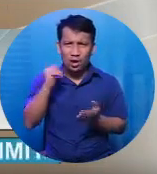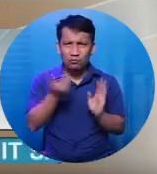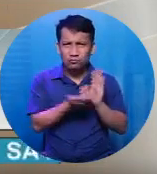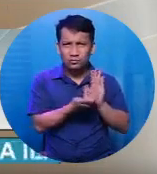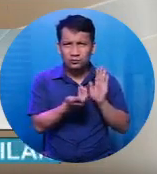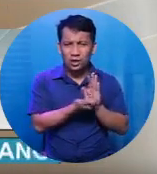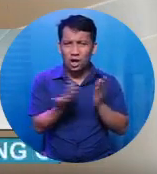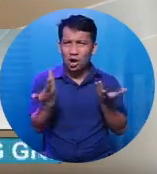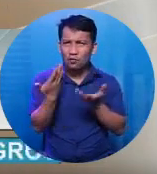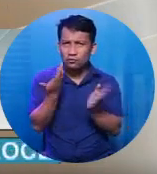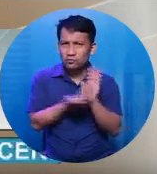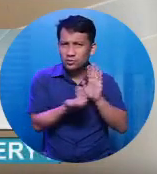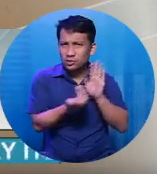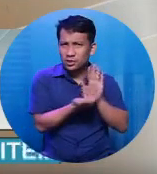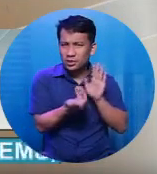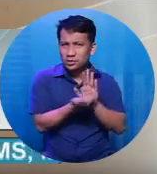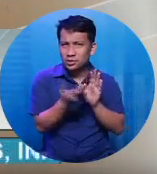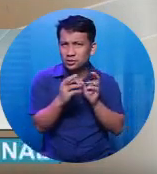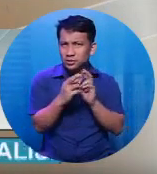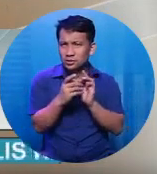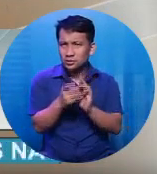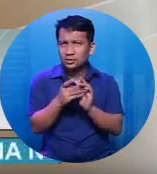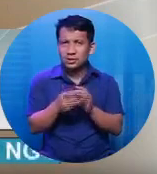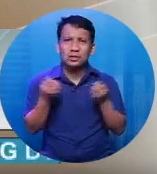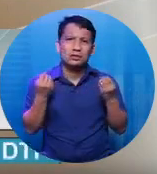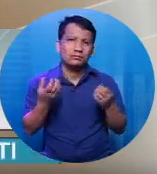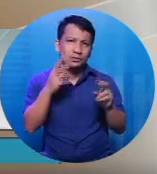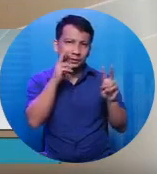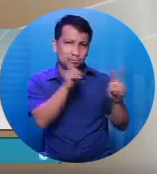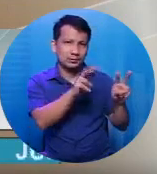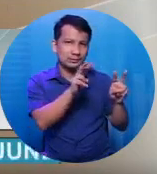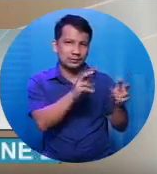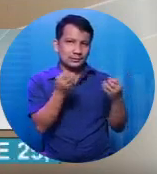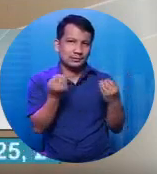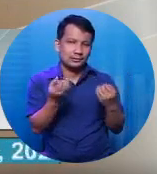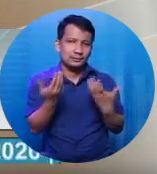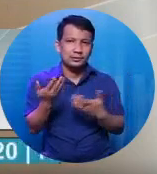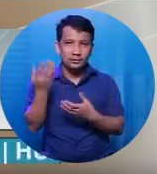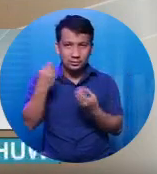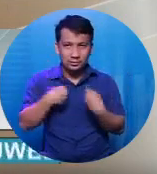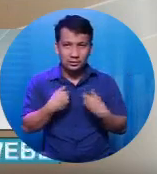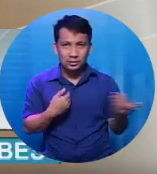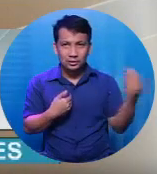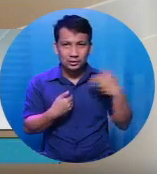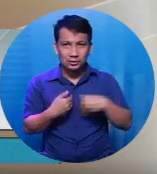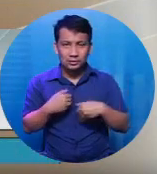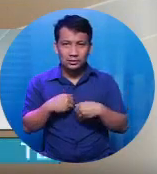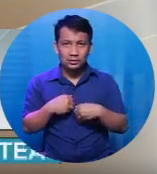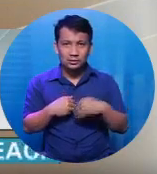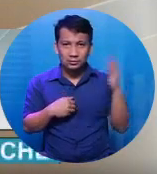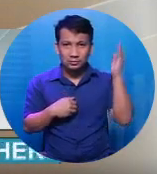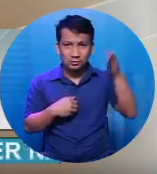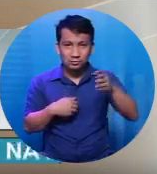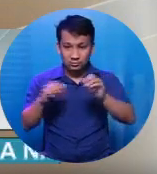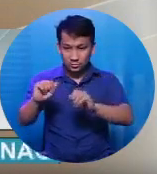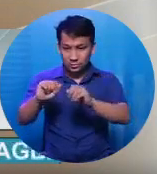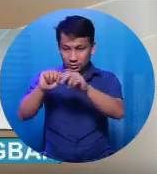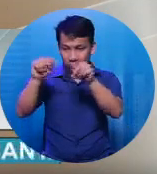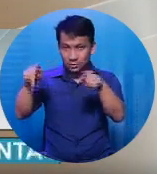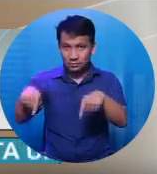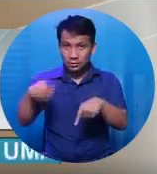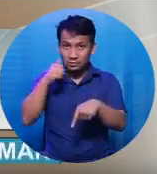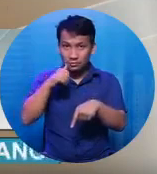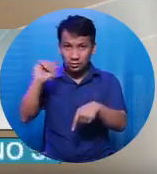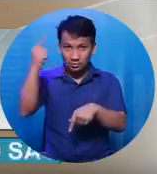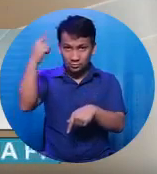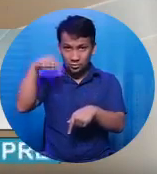na karelasyon niya po yung border ninyo? Marami pong nakakakita sa kanila po. Lagi pong pumunta yung asawa ko dun sa may apartment nung babae, nung